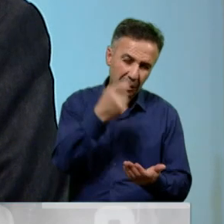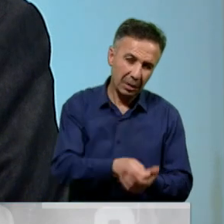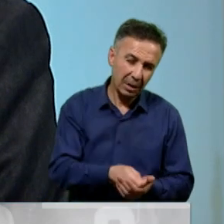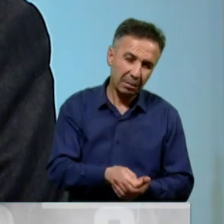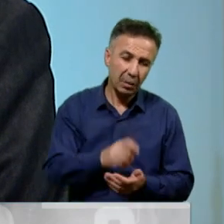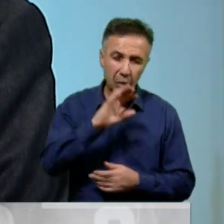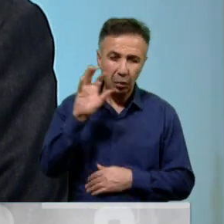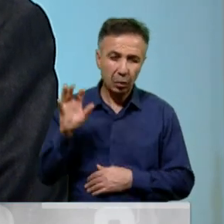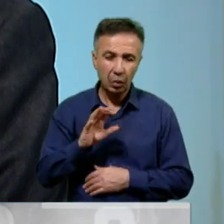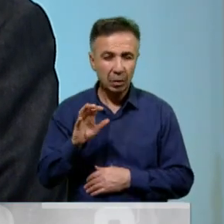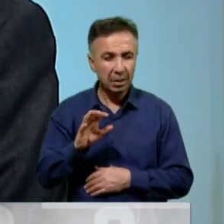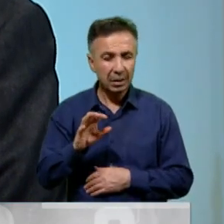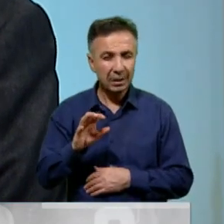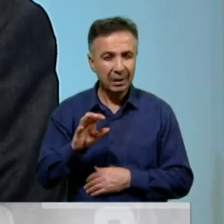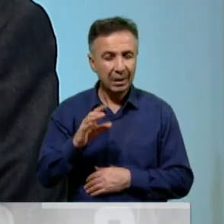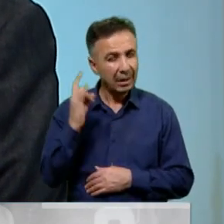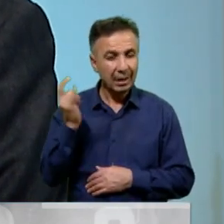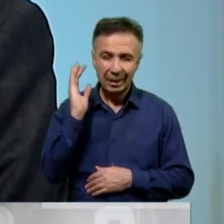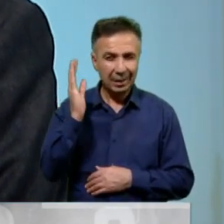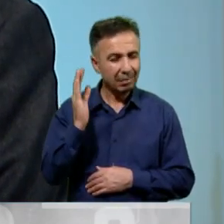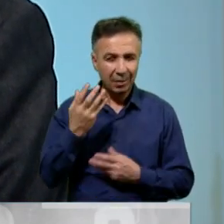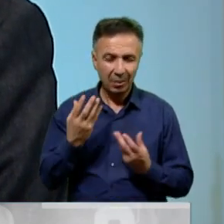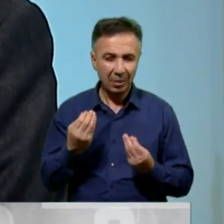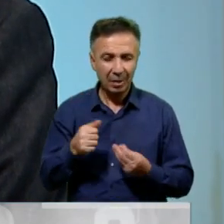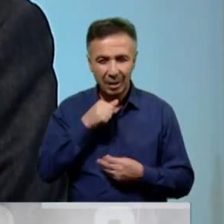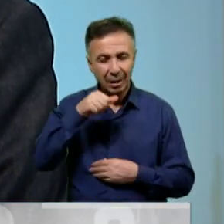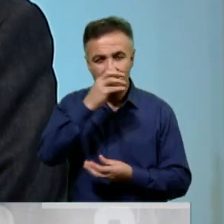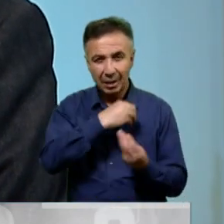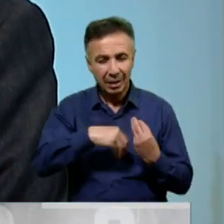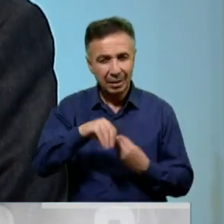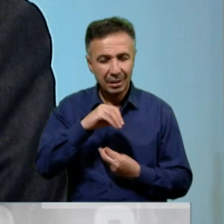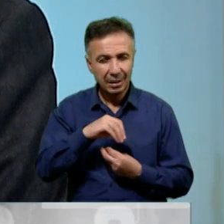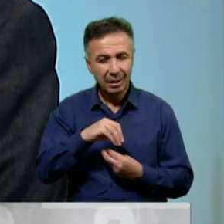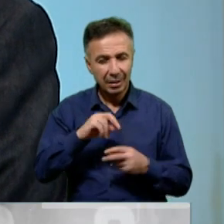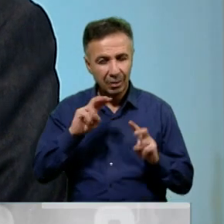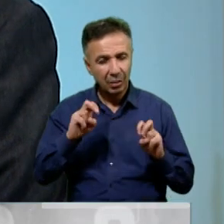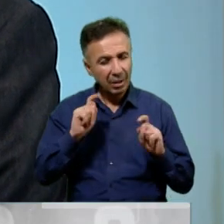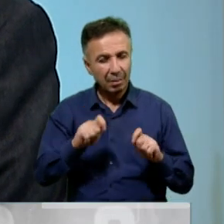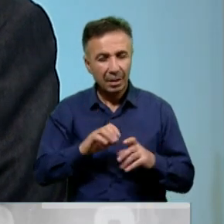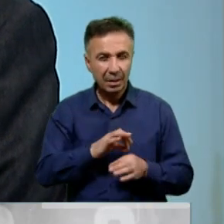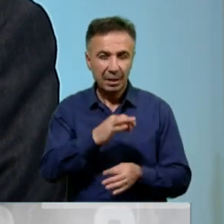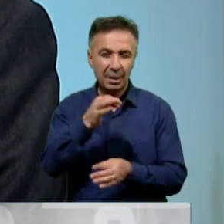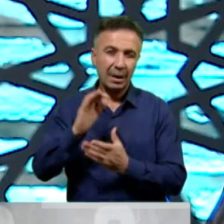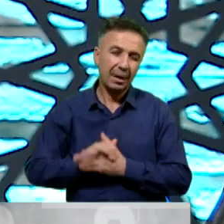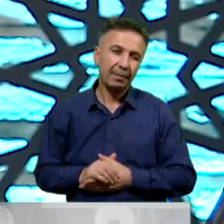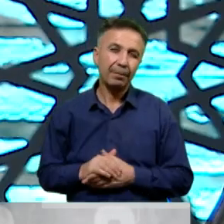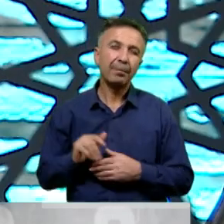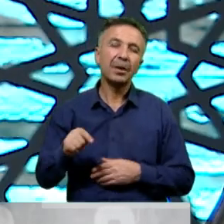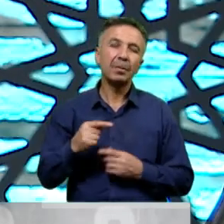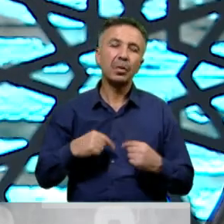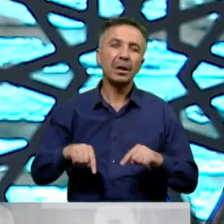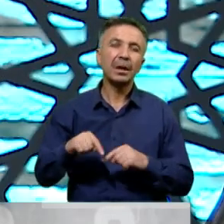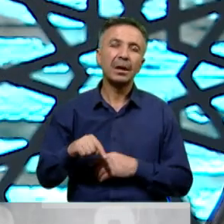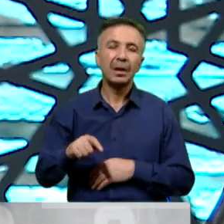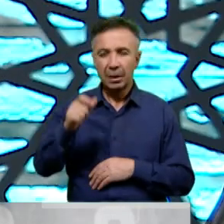söz konusu olabiliyor. Şimdi haccı söz konusu eden kardeşlerim şunu diyebilseler. Biz bu sene Türkiye'ye gidip